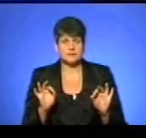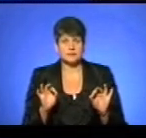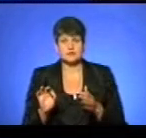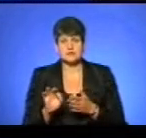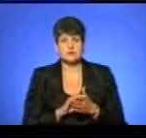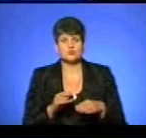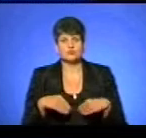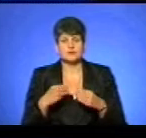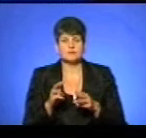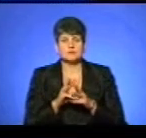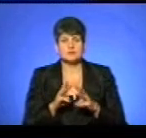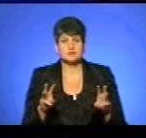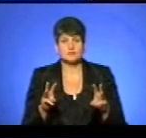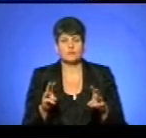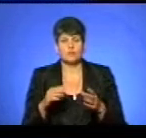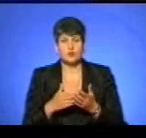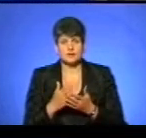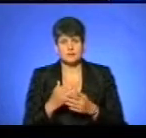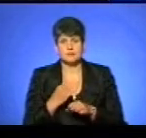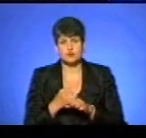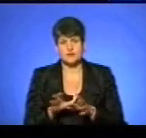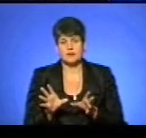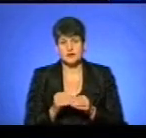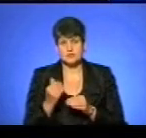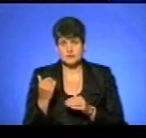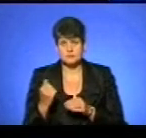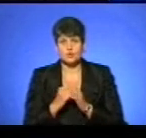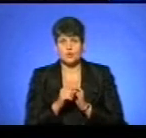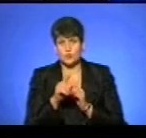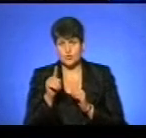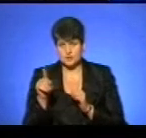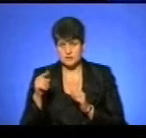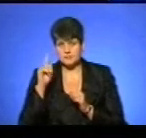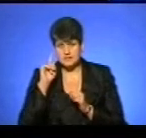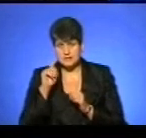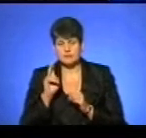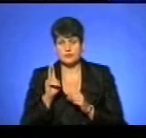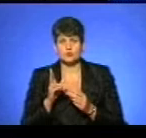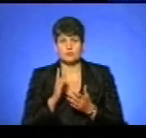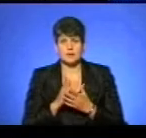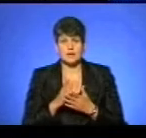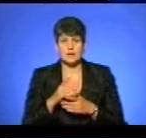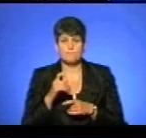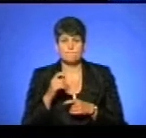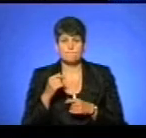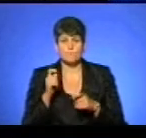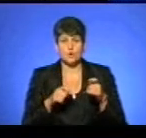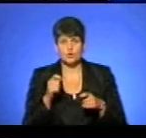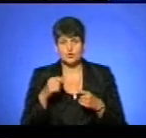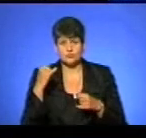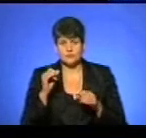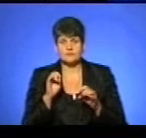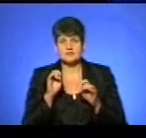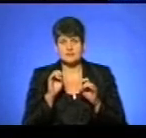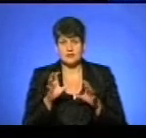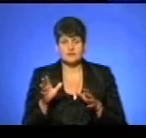подають на Мінагрополітики документи. Але ми працювали з ними, з кожним. Ми знаємо, хто отримує молочні корови, здали. І ми отримали